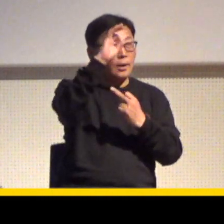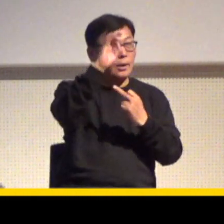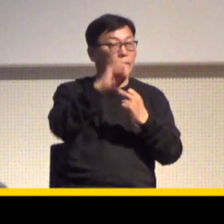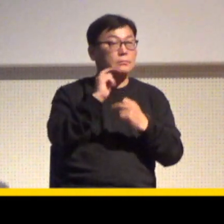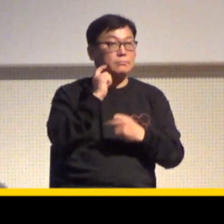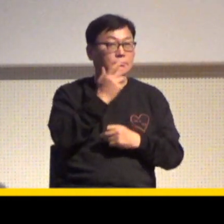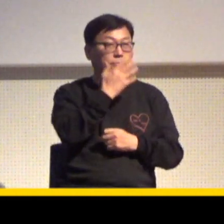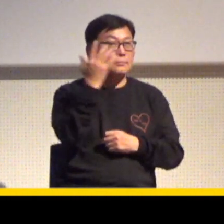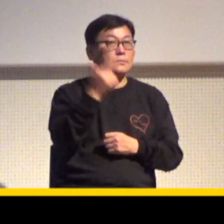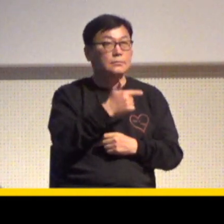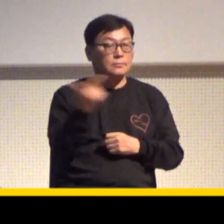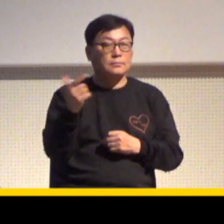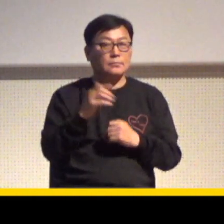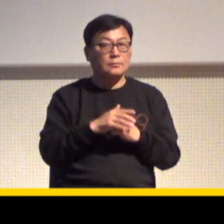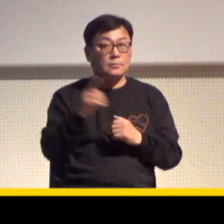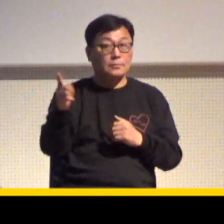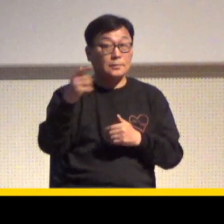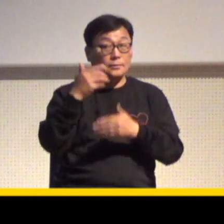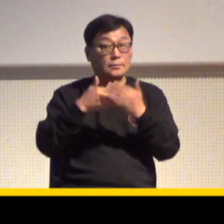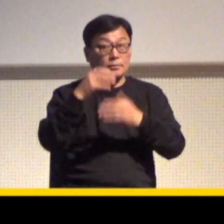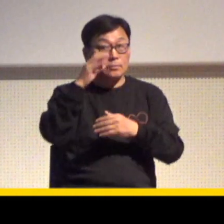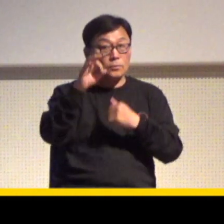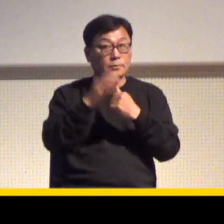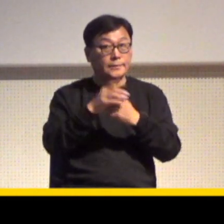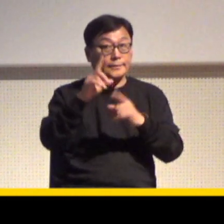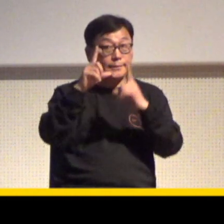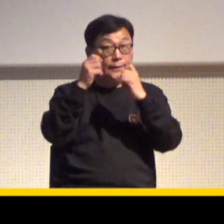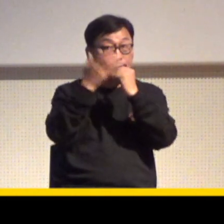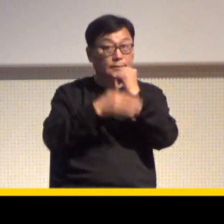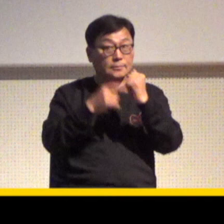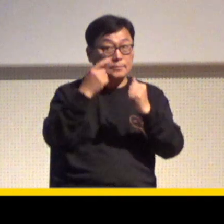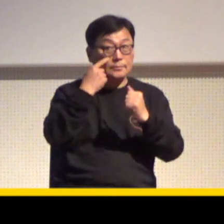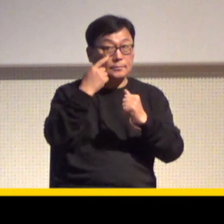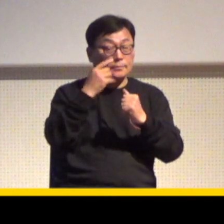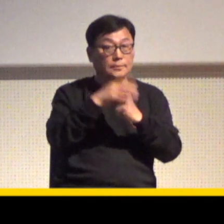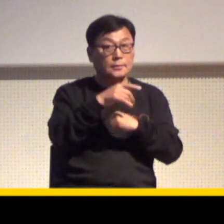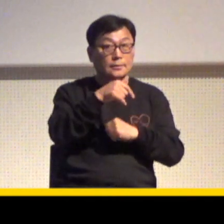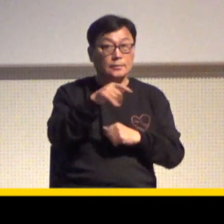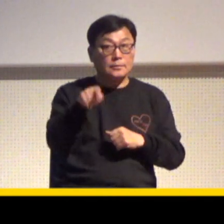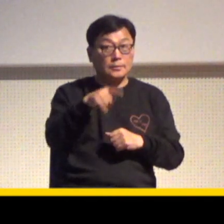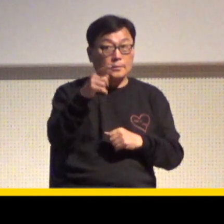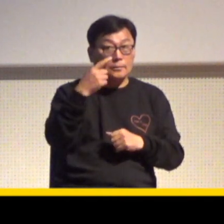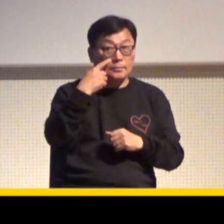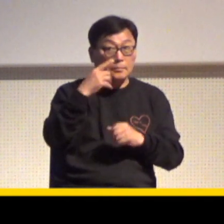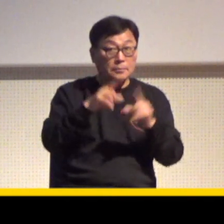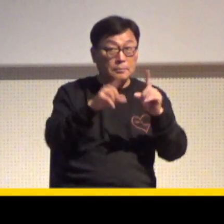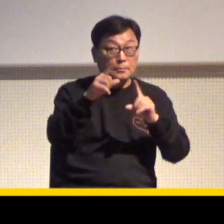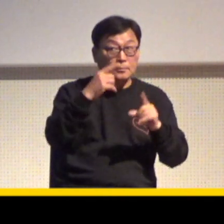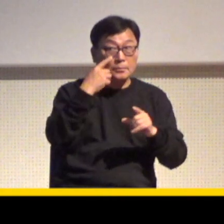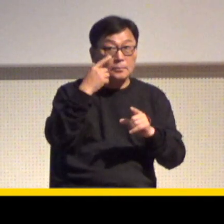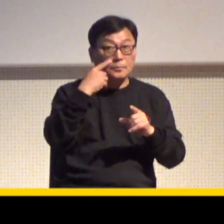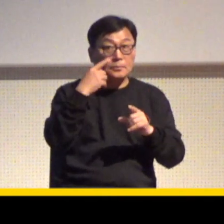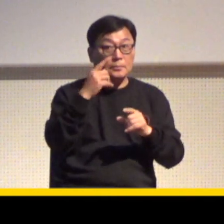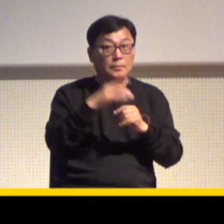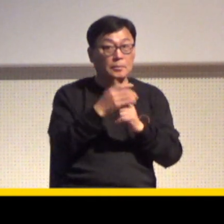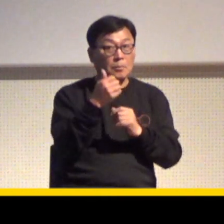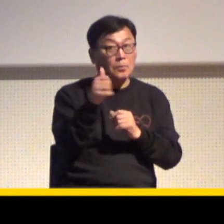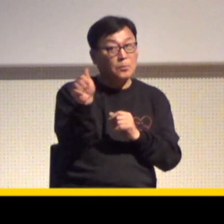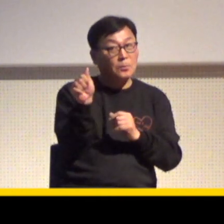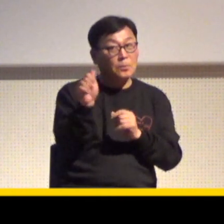아름답습니다. 특별히 저희가 찍은 영상들을 보시면, 사진을 보시면, 우리 김병희 신부님만 척추가 많이 틀려 있습니다. 네. 보통 이렇게 찍었어요. 예.